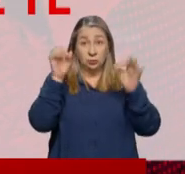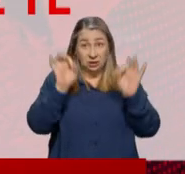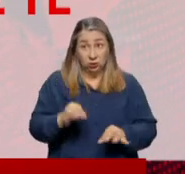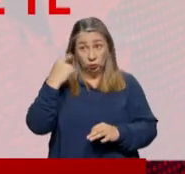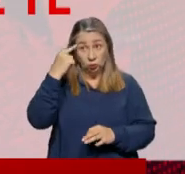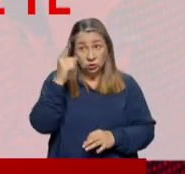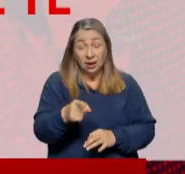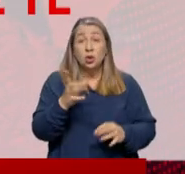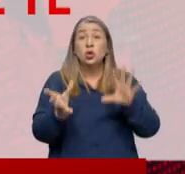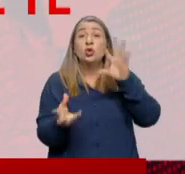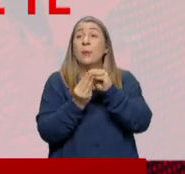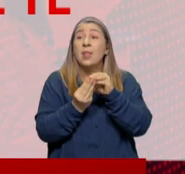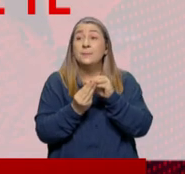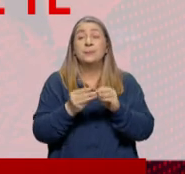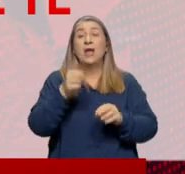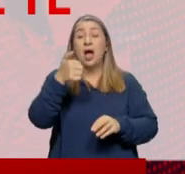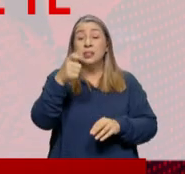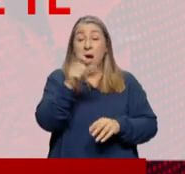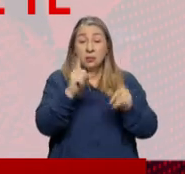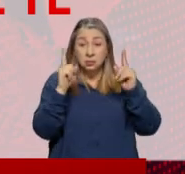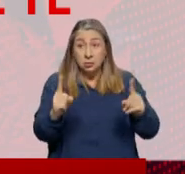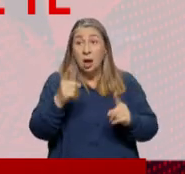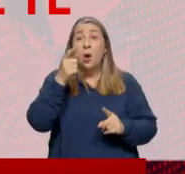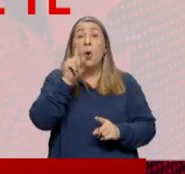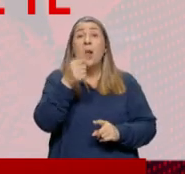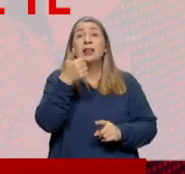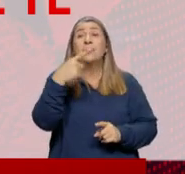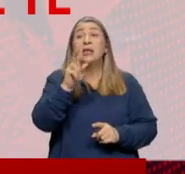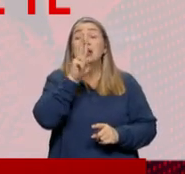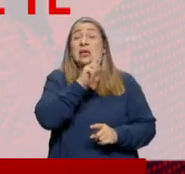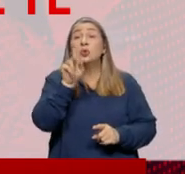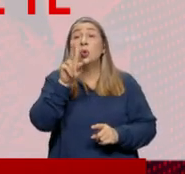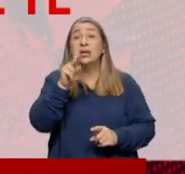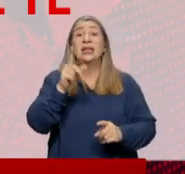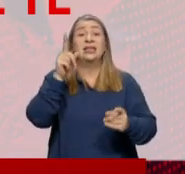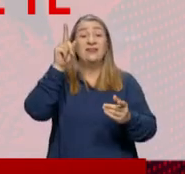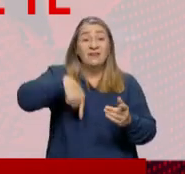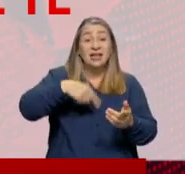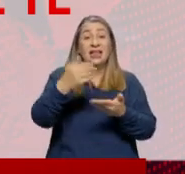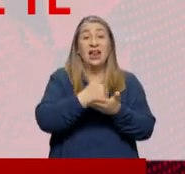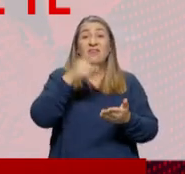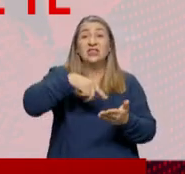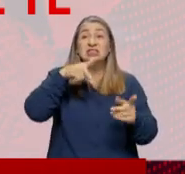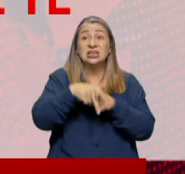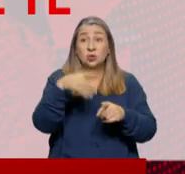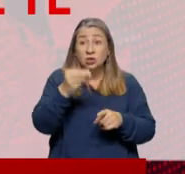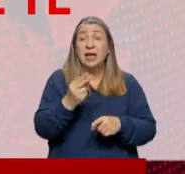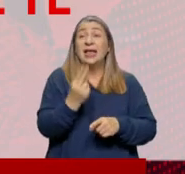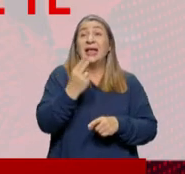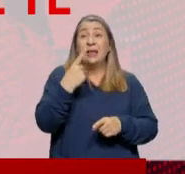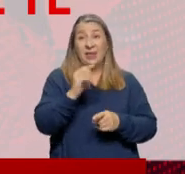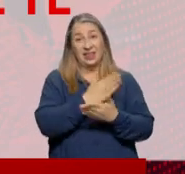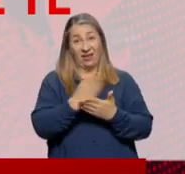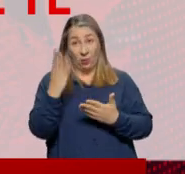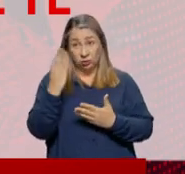olabilirse toplanmaya bir sorunu bir biçimde cermenlerin bizi kesilmiş olacaktır eyledim